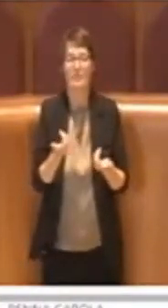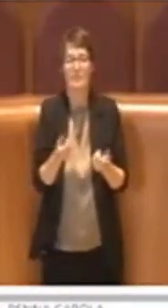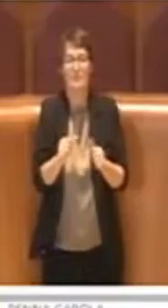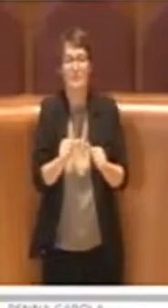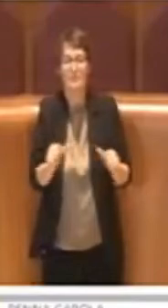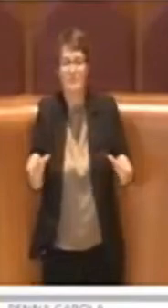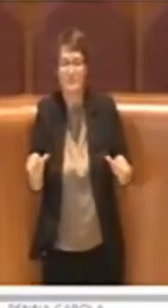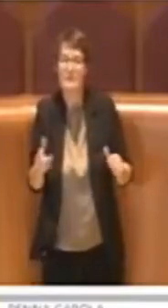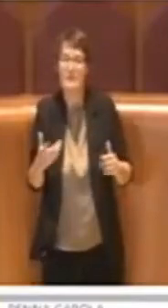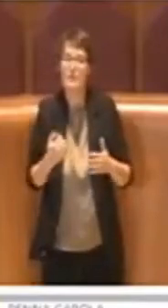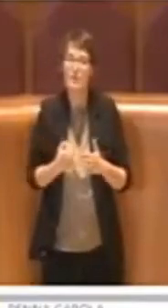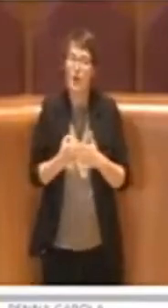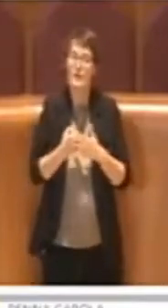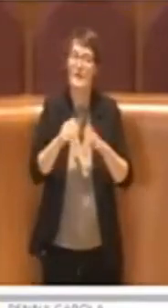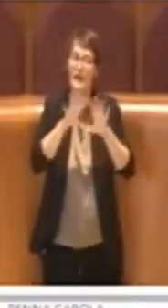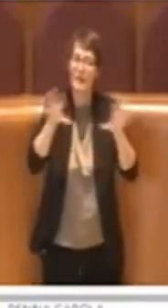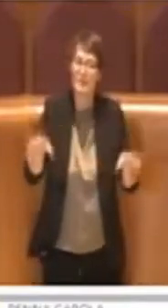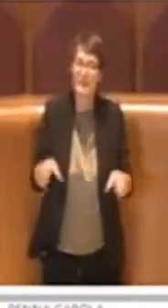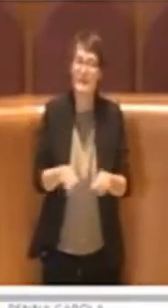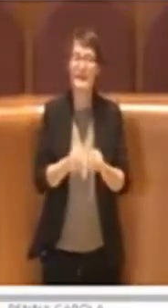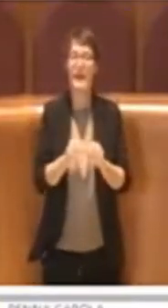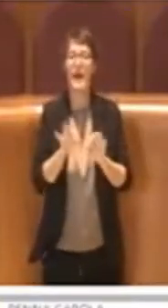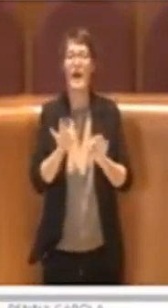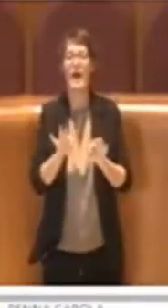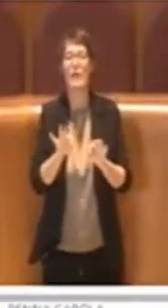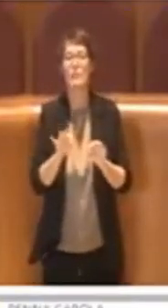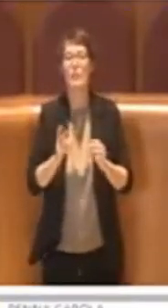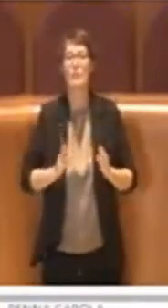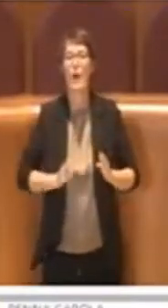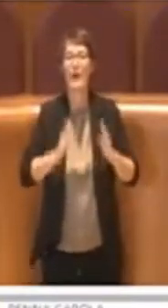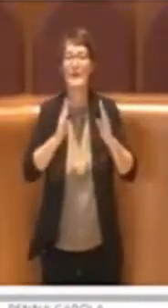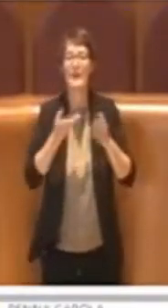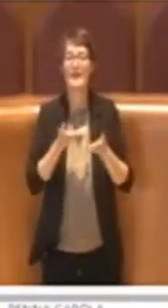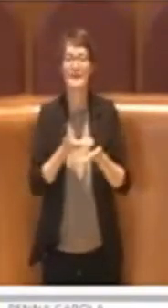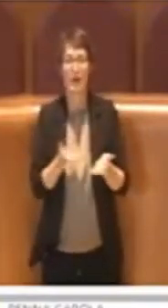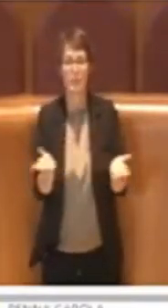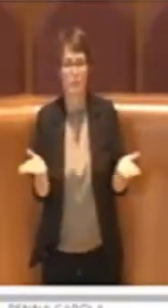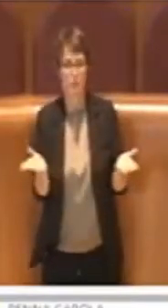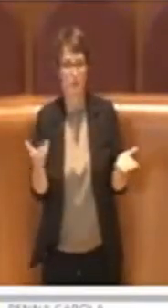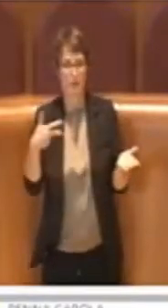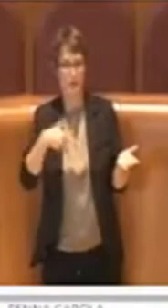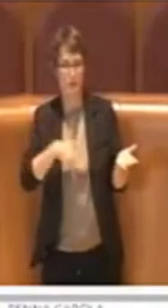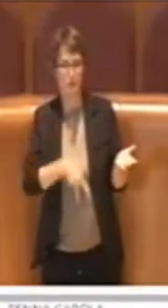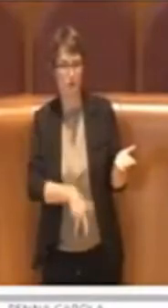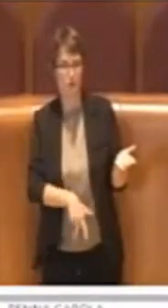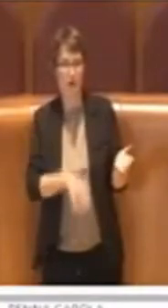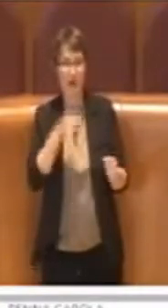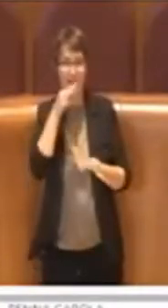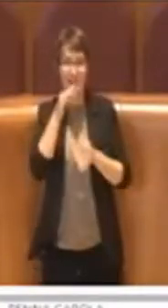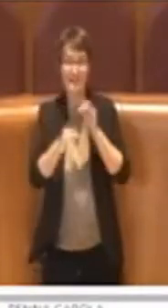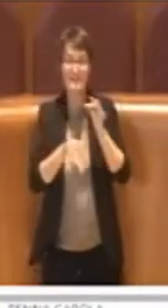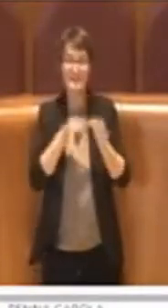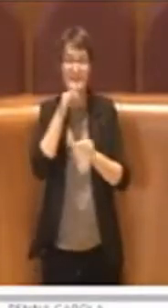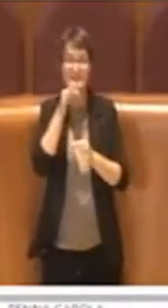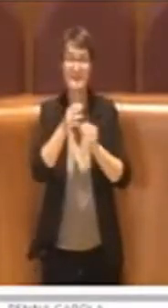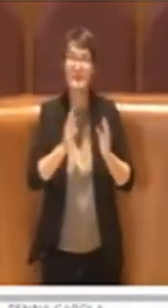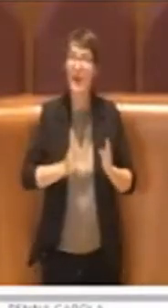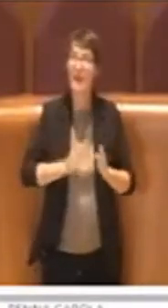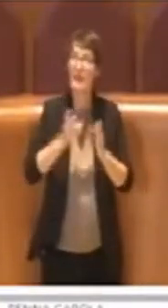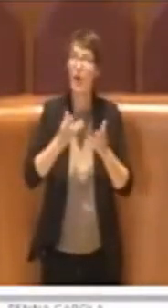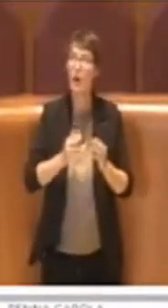edilizia sociale pubblica. Che significa? Significa arrivare a costruire degli edifici che non abbiano emissioni nocive,